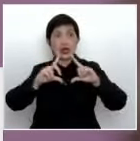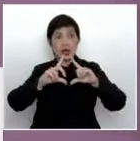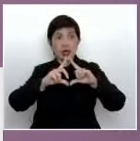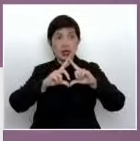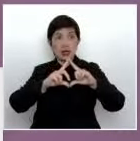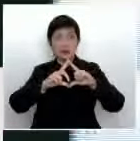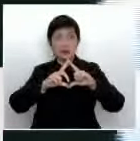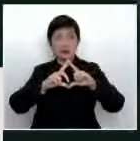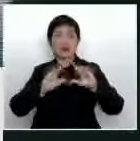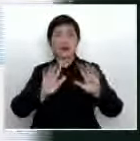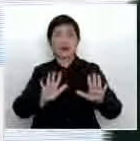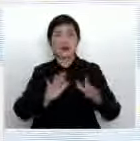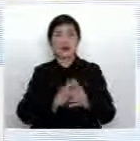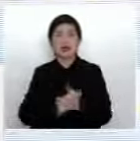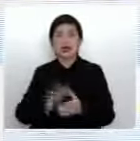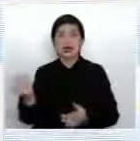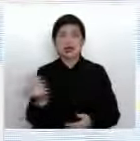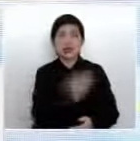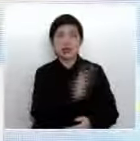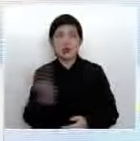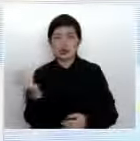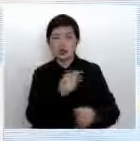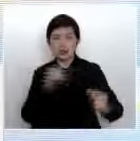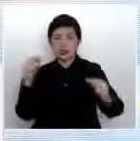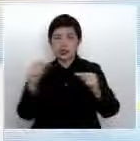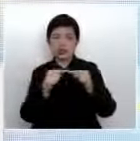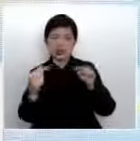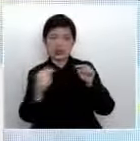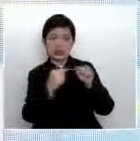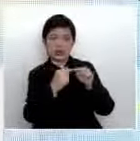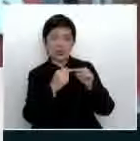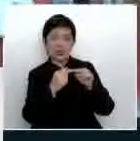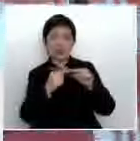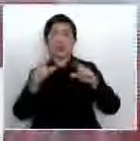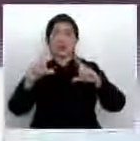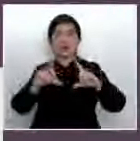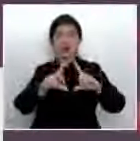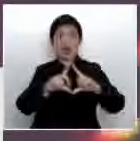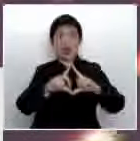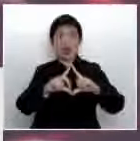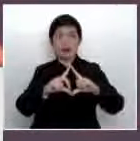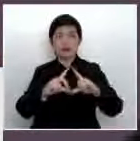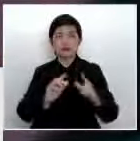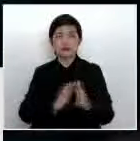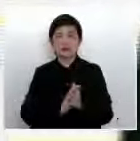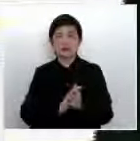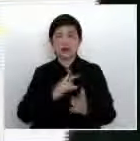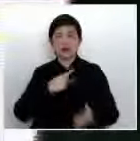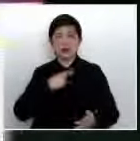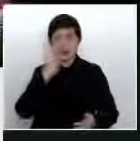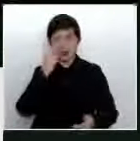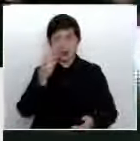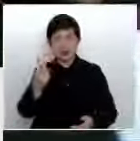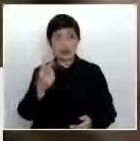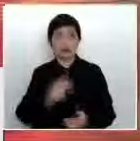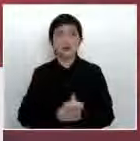Oke transportasi dan terintegrasi huruf a huruf a baik kita lihat kita lihat saya perlihatkan